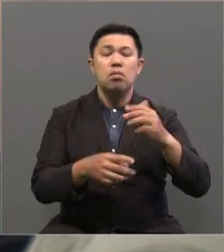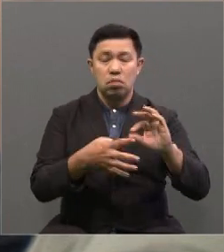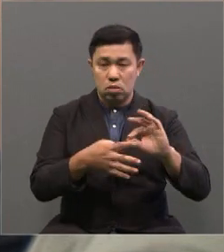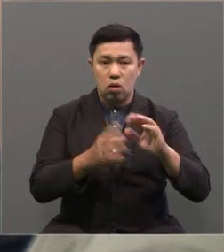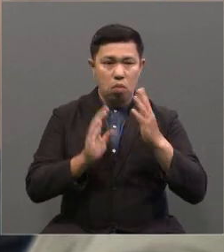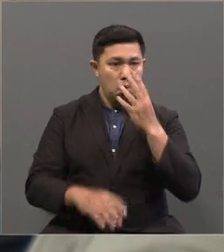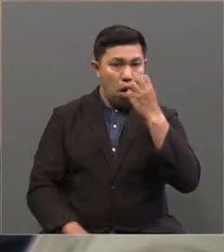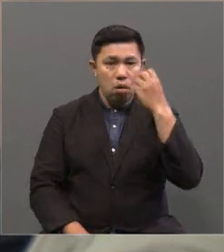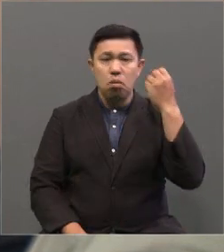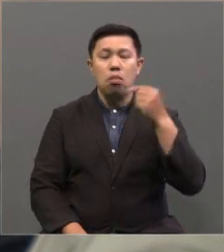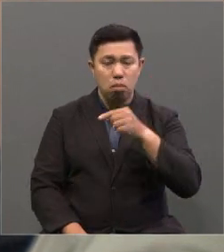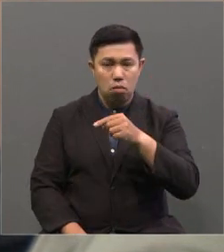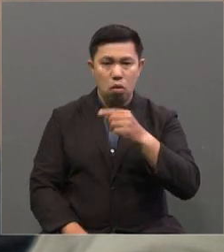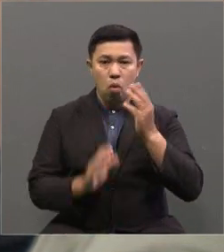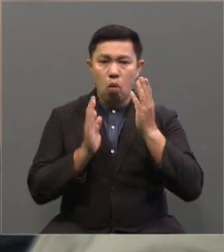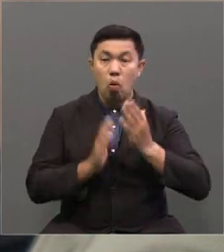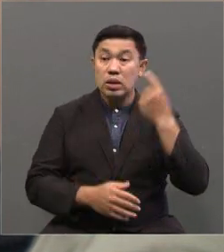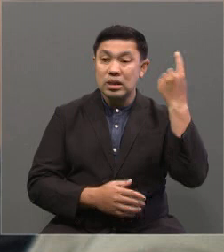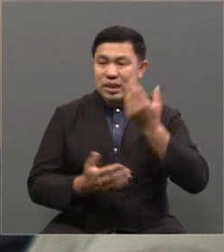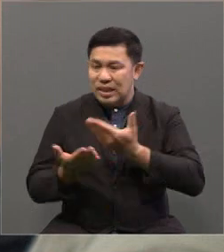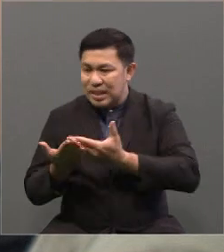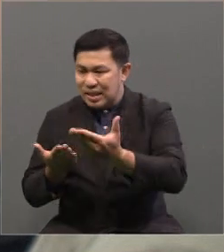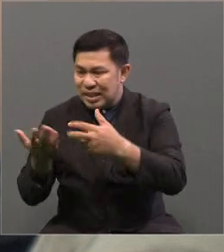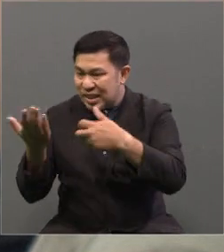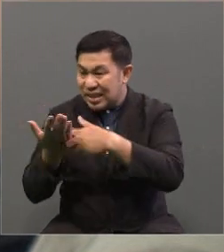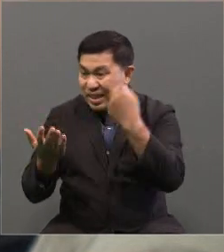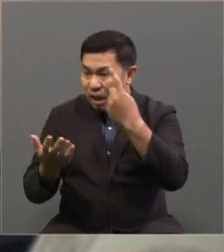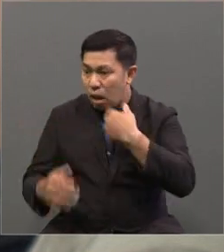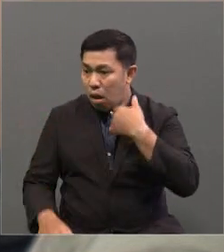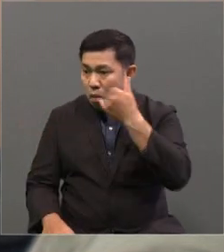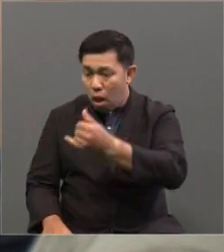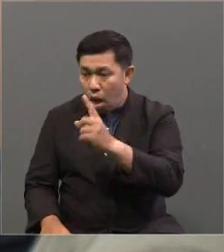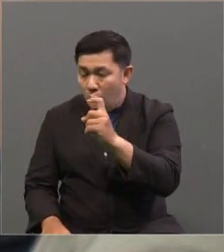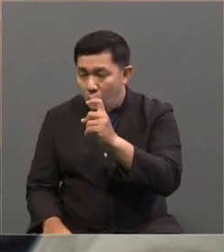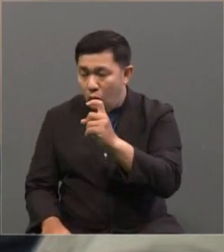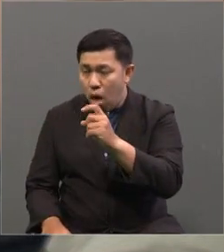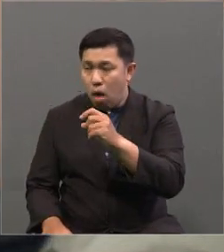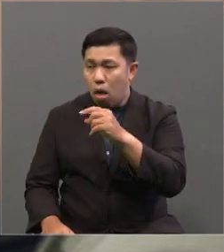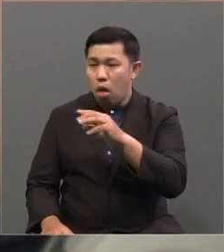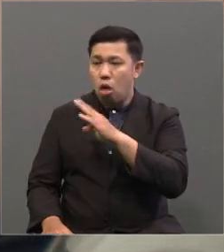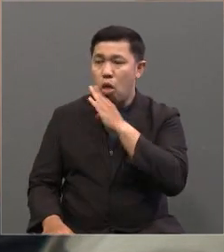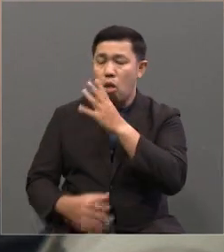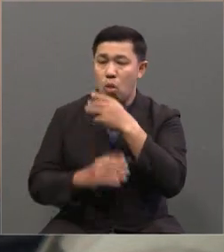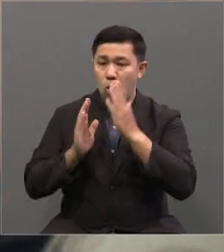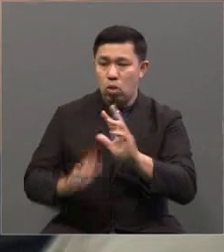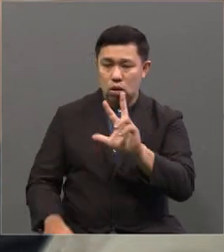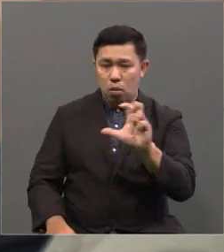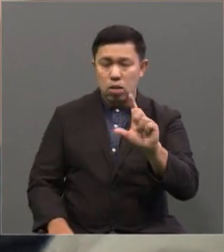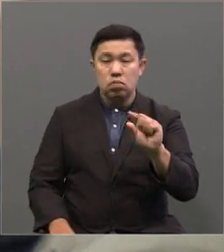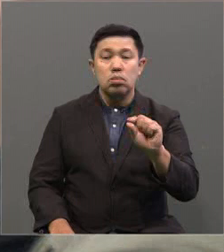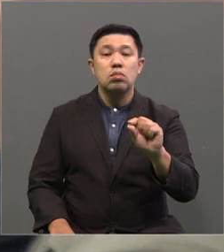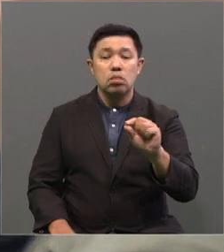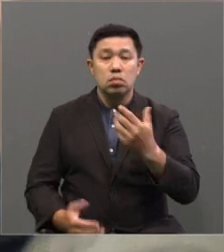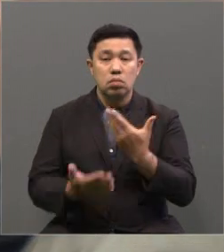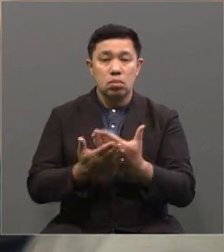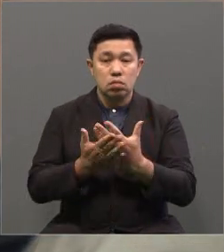ากนักท่องเที่ยวที่ซื้อโปรแกรมนำเที่ยวแล้วไม่ได้เดินทางไปตามโปรแกรมเนี่ยนะครับเป็นจำนวนมากกว่า320รายนะครับมูลค่